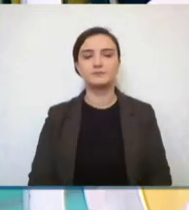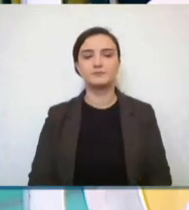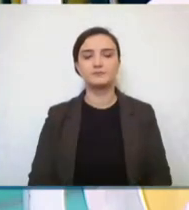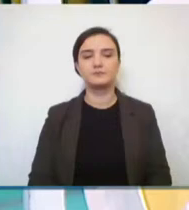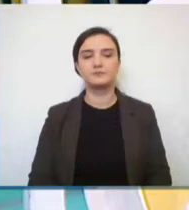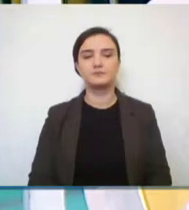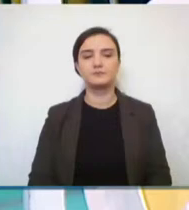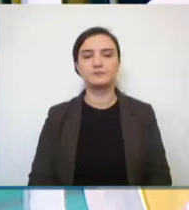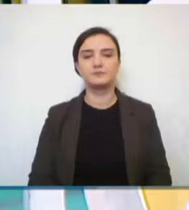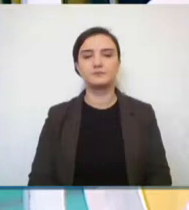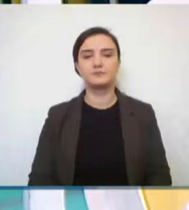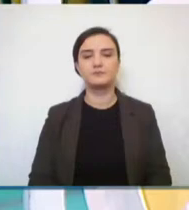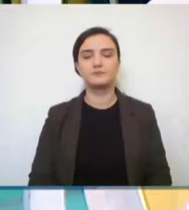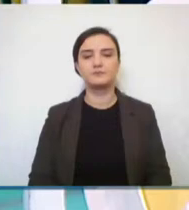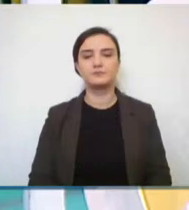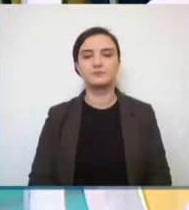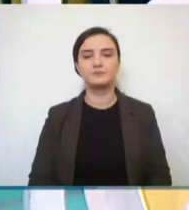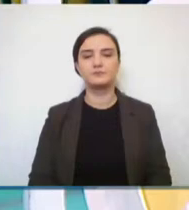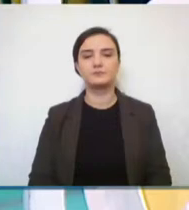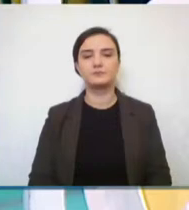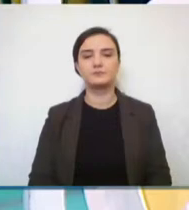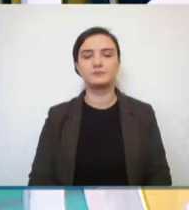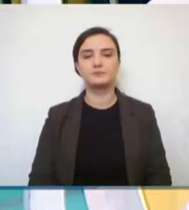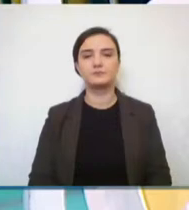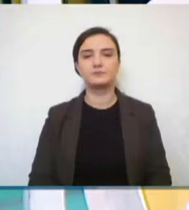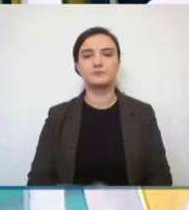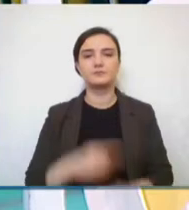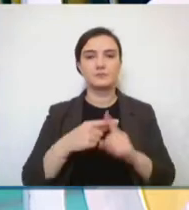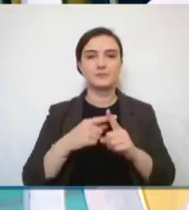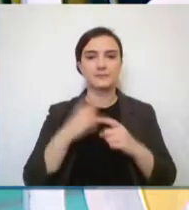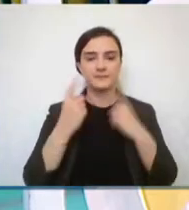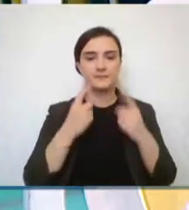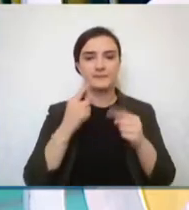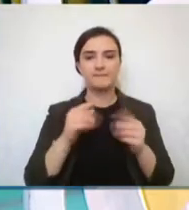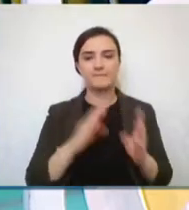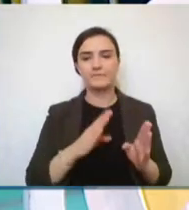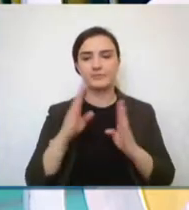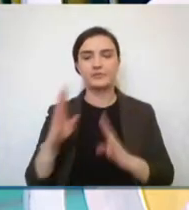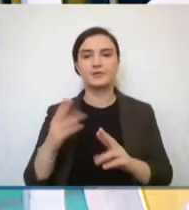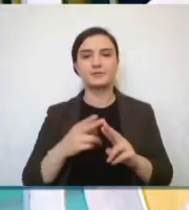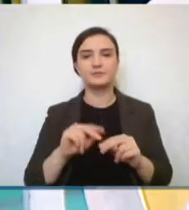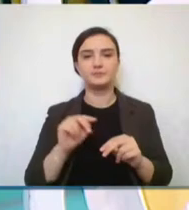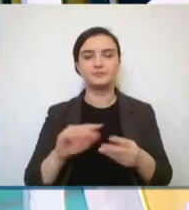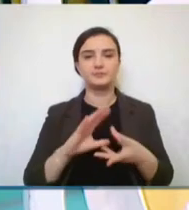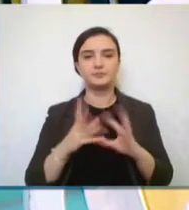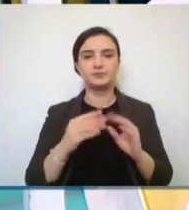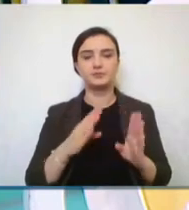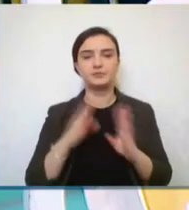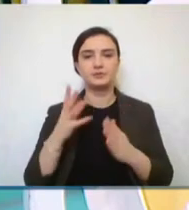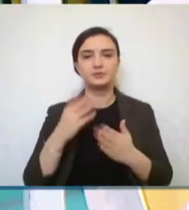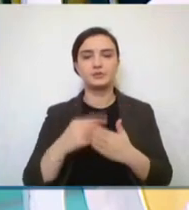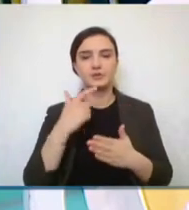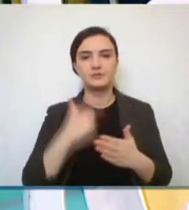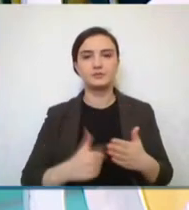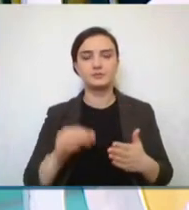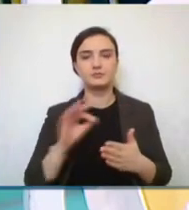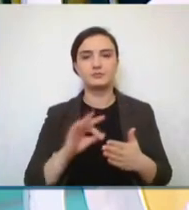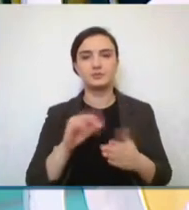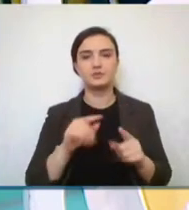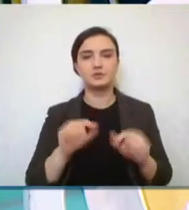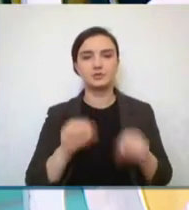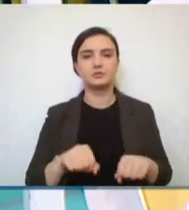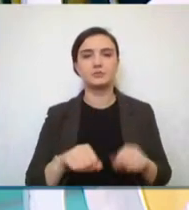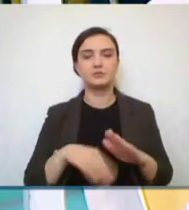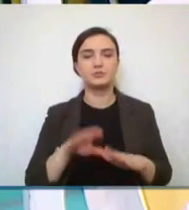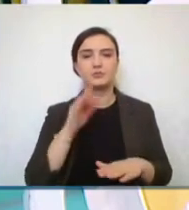წარმოვიდგინოთ. Pozitivური ინფორმაციის გადადება, pozitivური ამბების გადადება საკუთარ თავის მიმართ უფრო შესაძლებელია ვიდრე ნეგატივის. ანუ